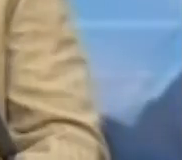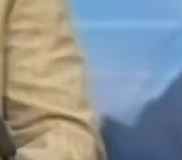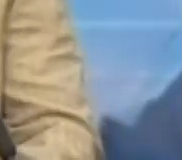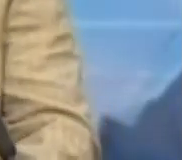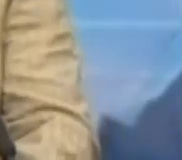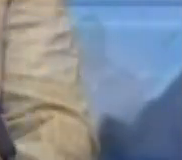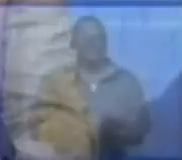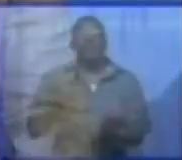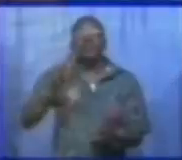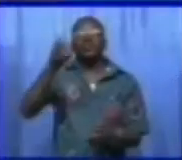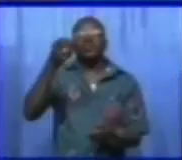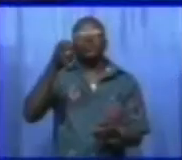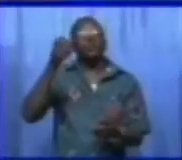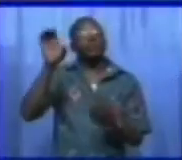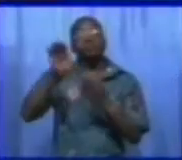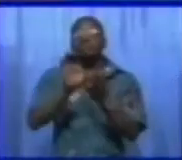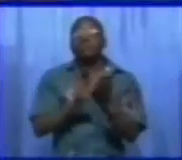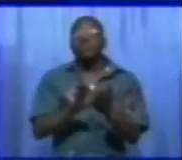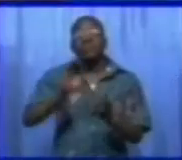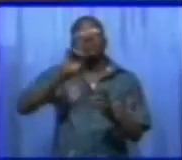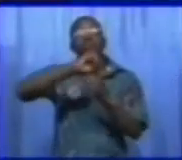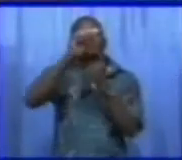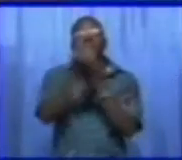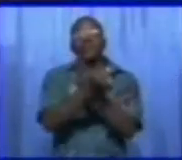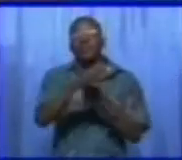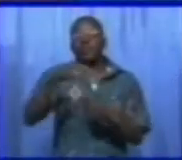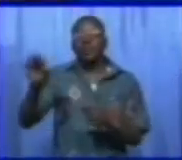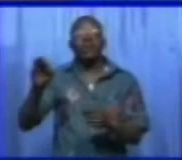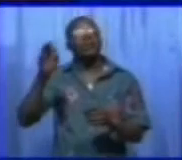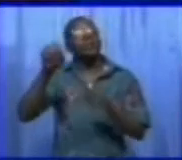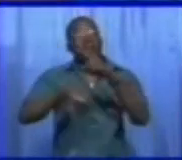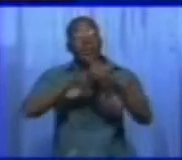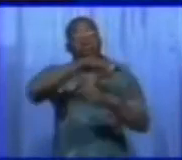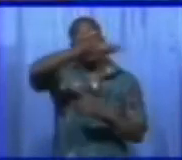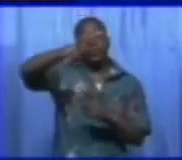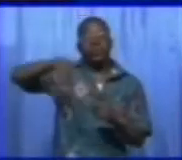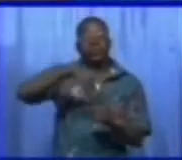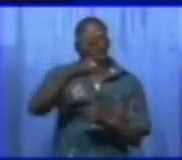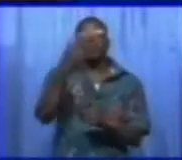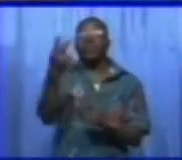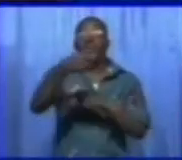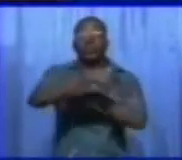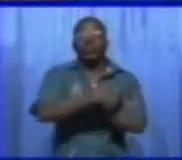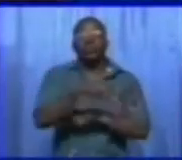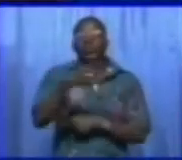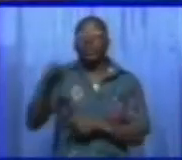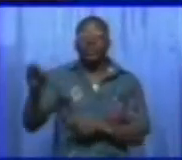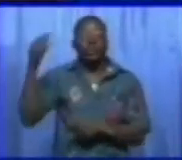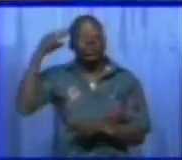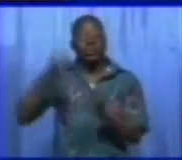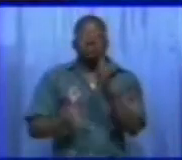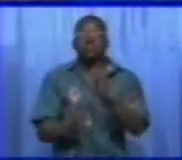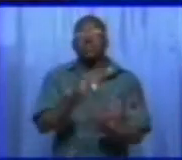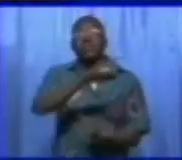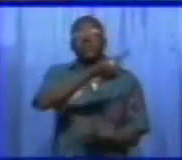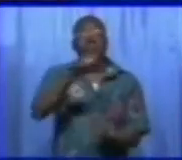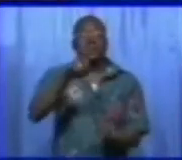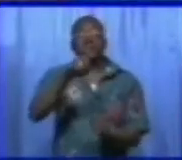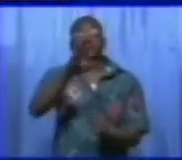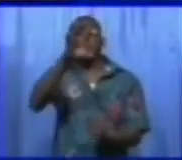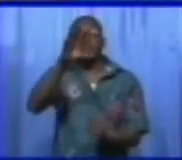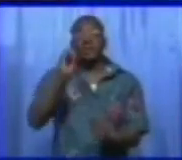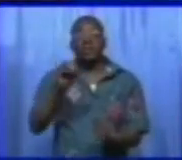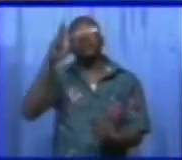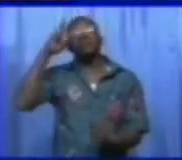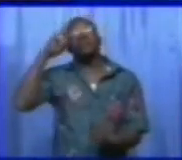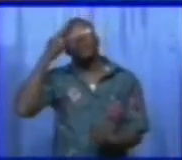Le 2e congrès de la Société Burkinabé de Pneumonie a regroupé 2 jours durant à Ouagadougou plus de 150 congressistes qui ont